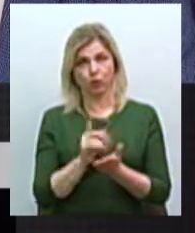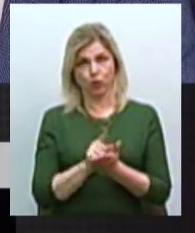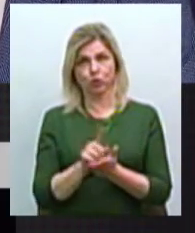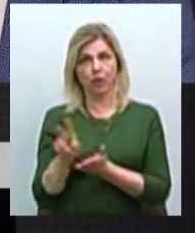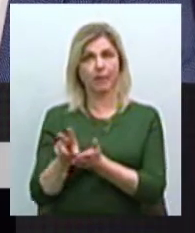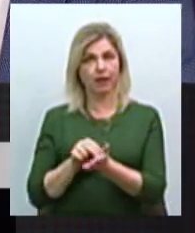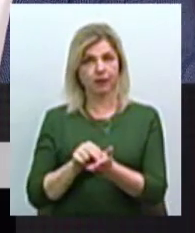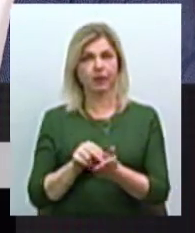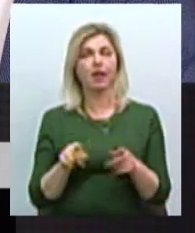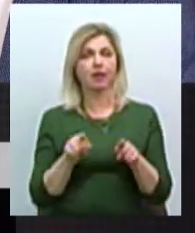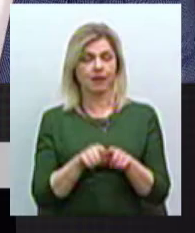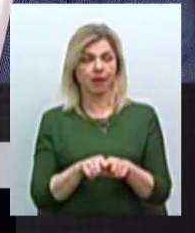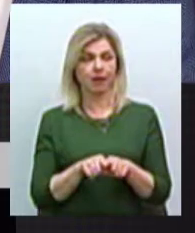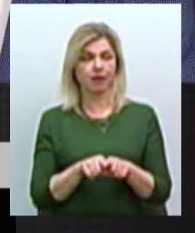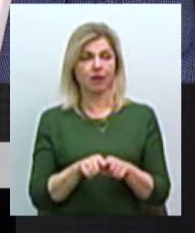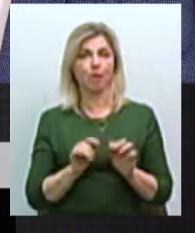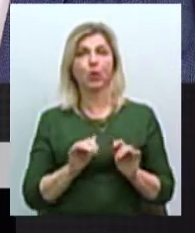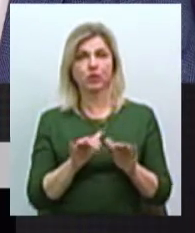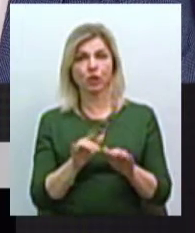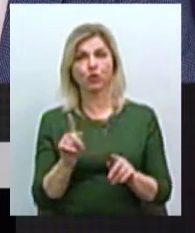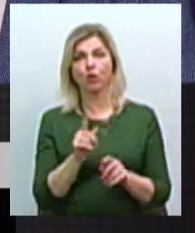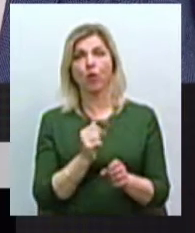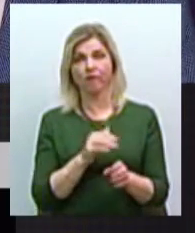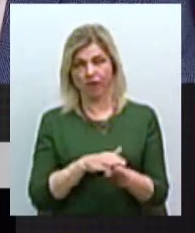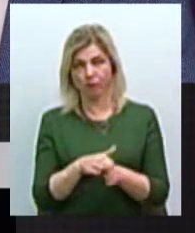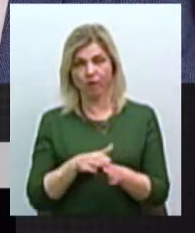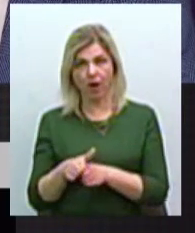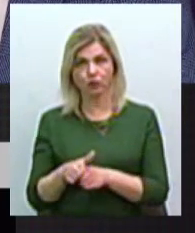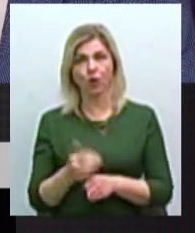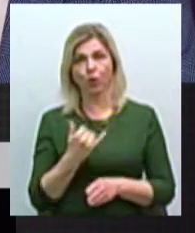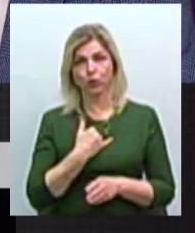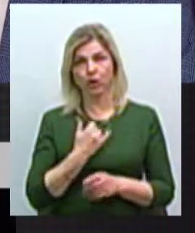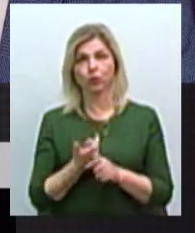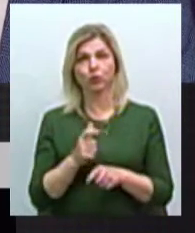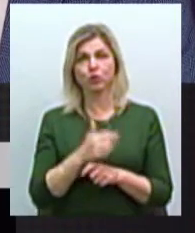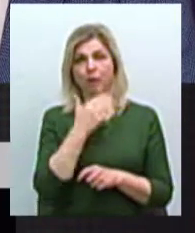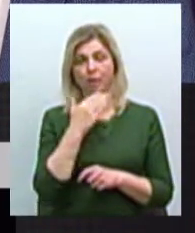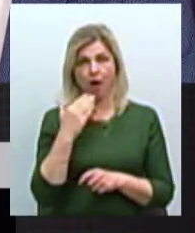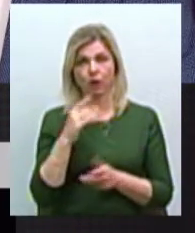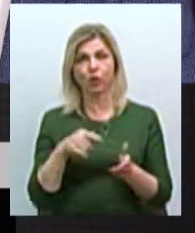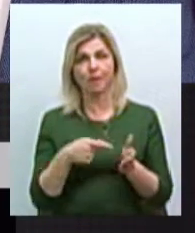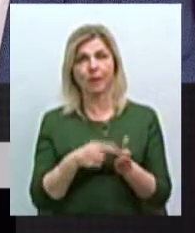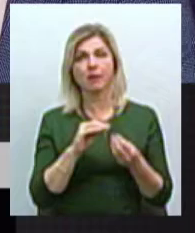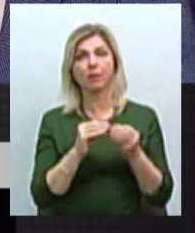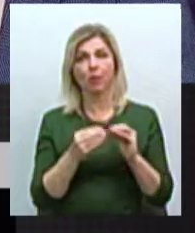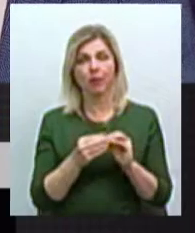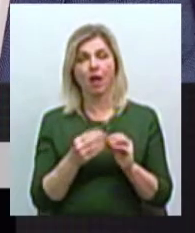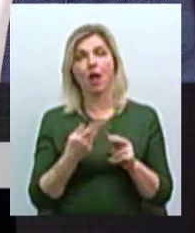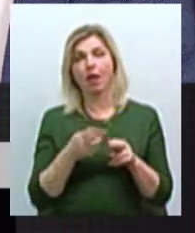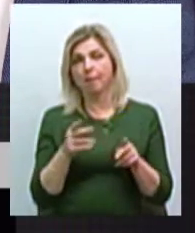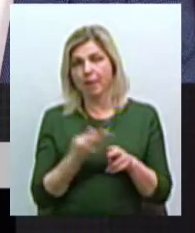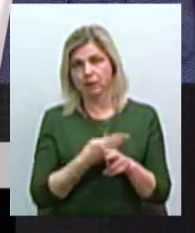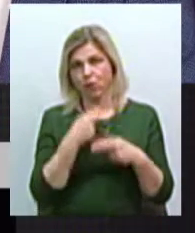таких процесів, які відбуваються. Тобто, у нас дуже багато ще в місті проблем, які не охвачені таким увагою.